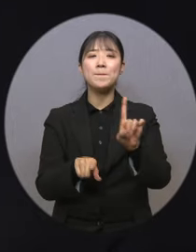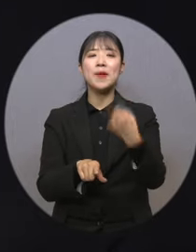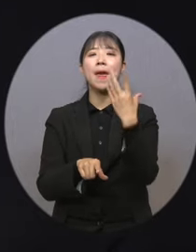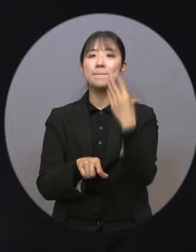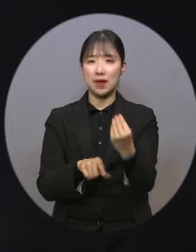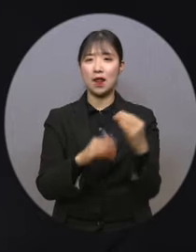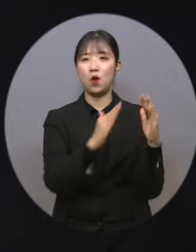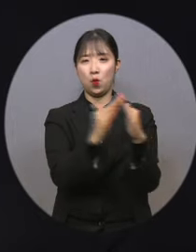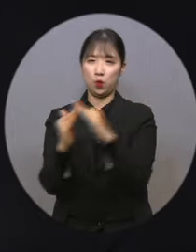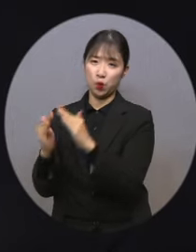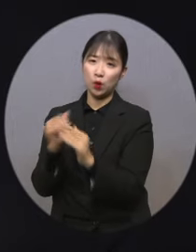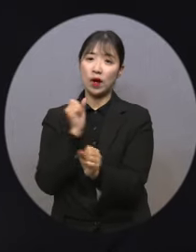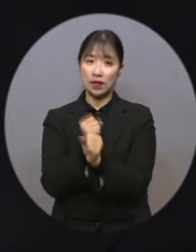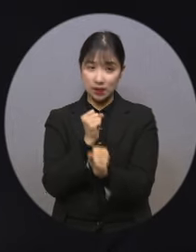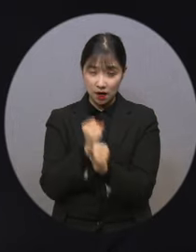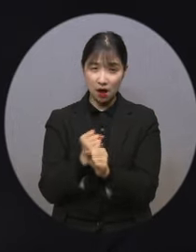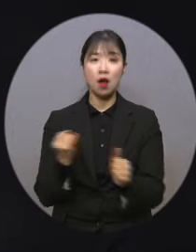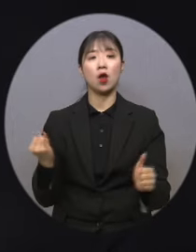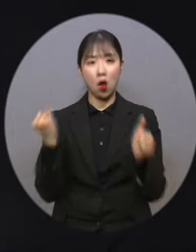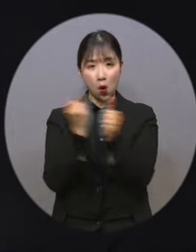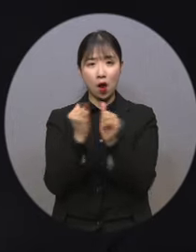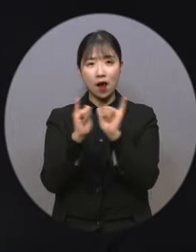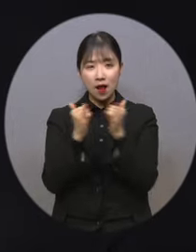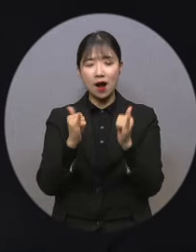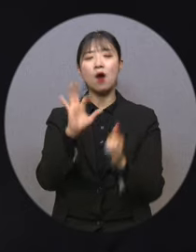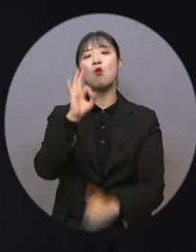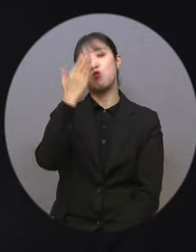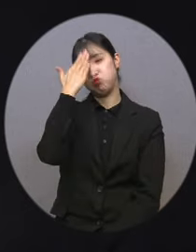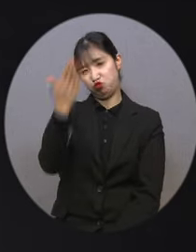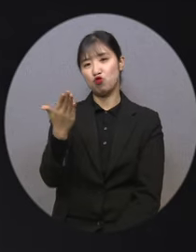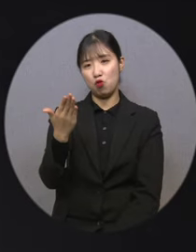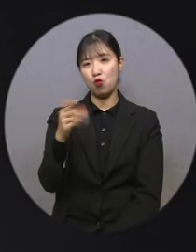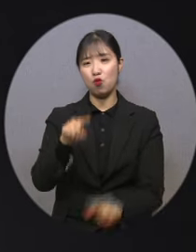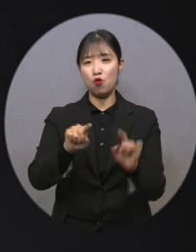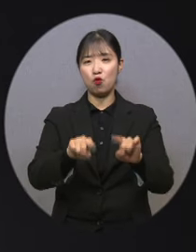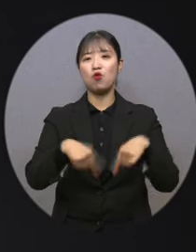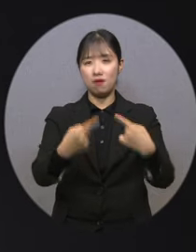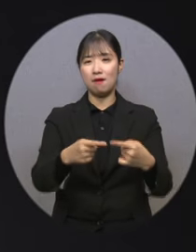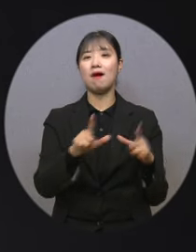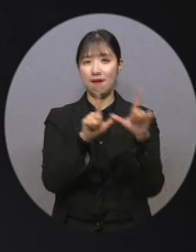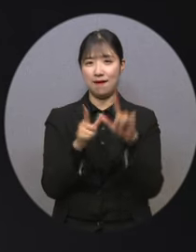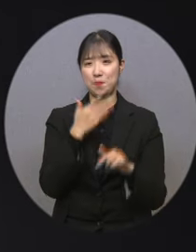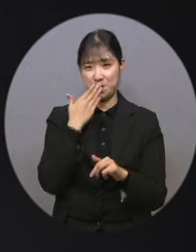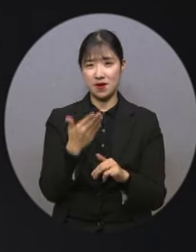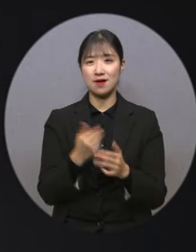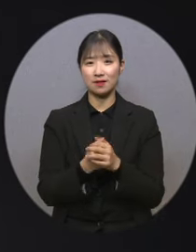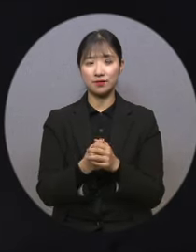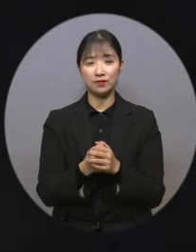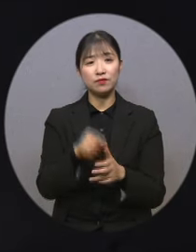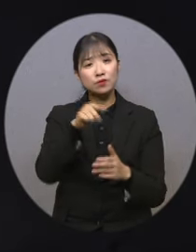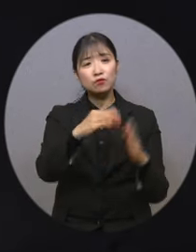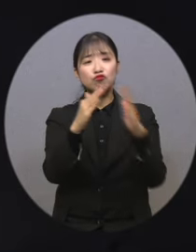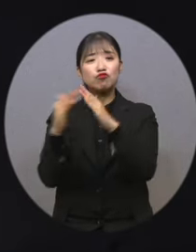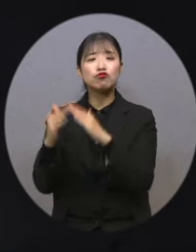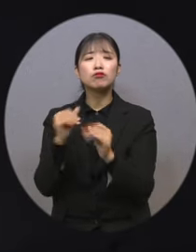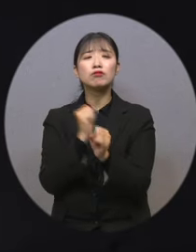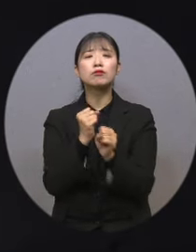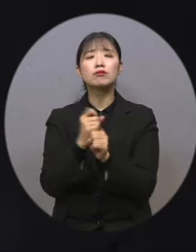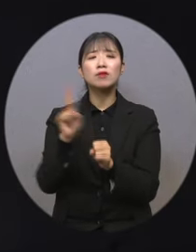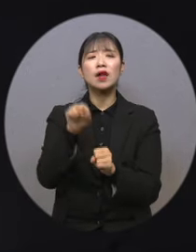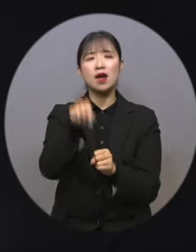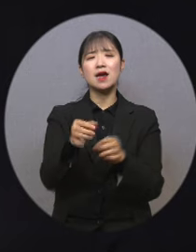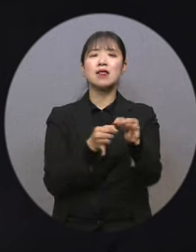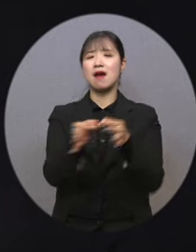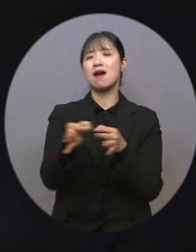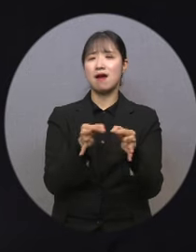지어서 괴로 나는 사람은 무료로 살게 전부 들어가죠 그런 것 주택을 몰러 짓는 요거이 상가가